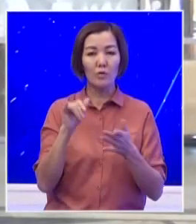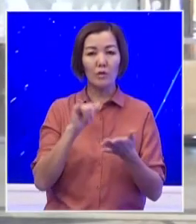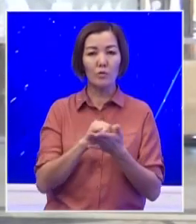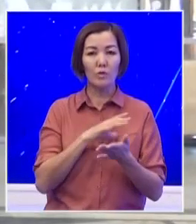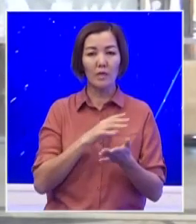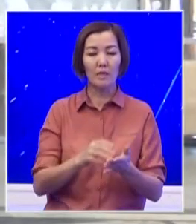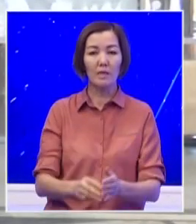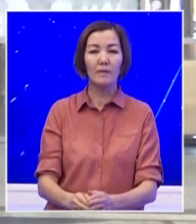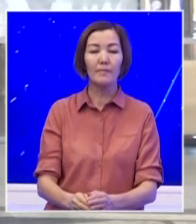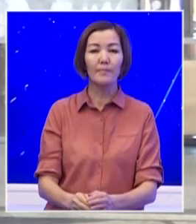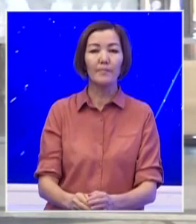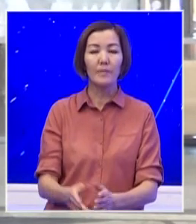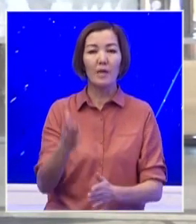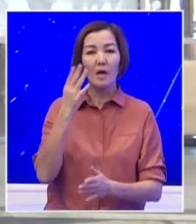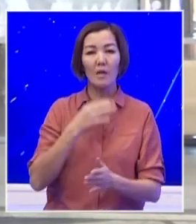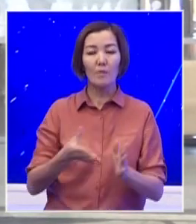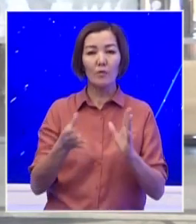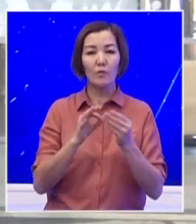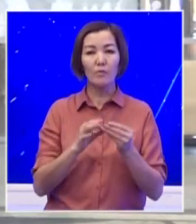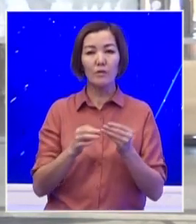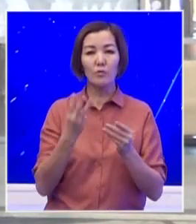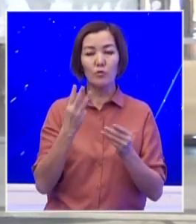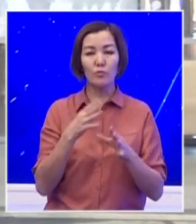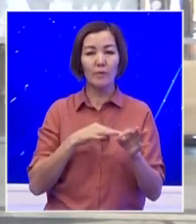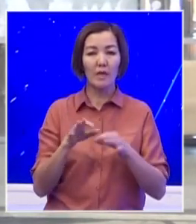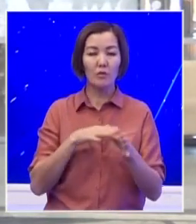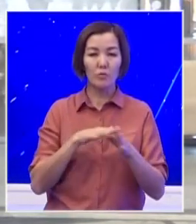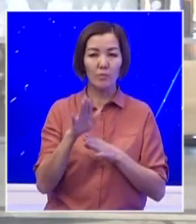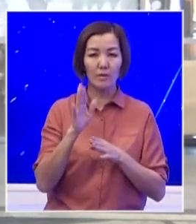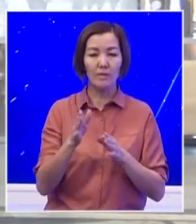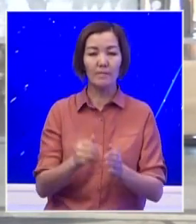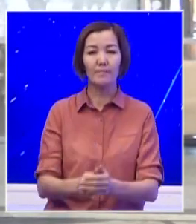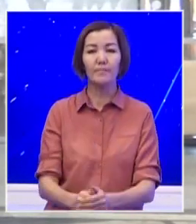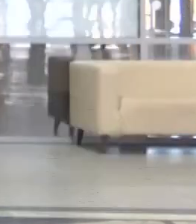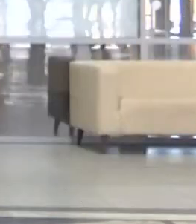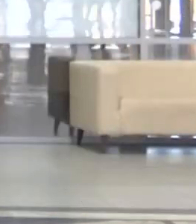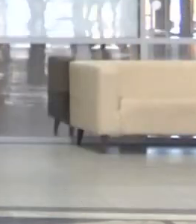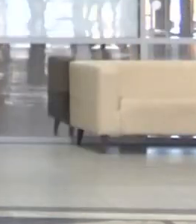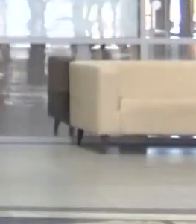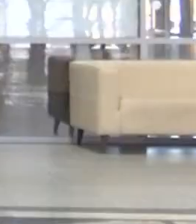орнаттық. Осы Алматы облысында, Жетісу облысында осы 3 пилоттық жоба іске асырылды.